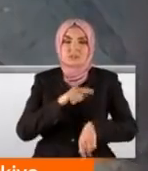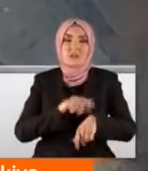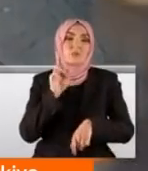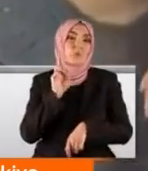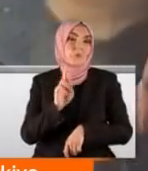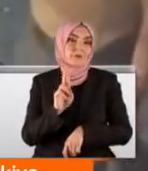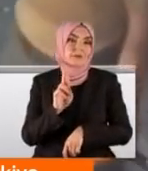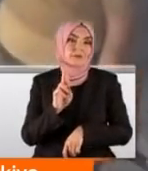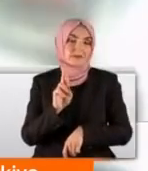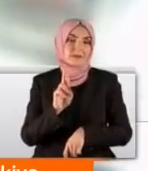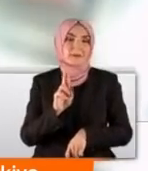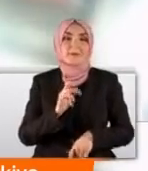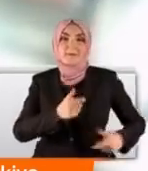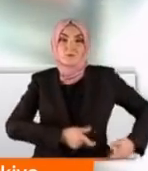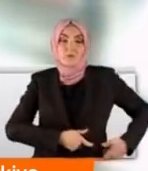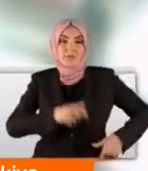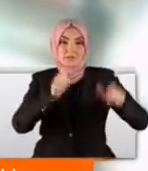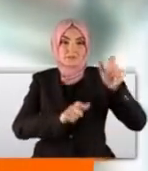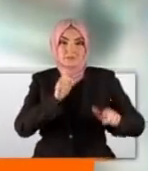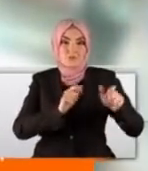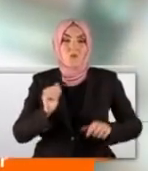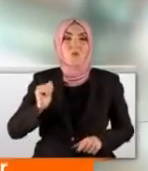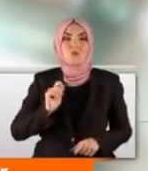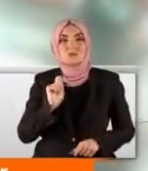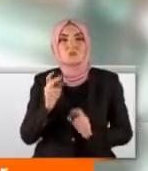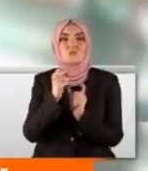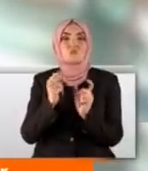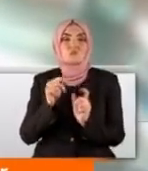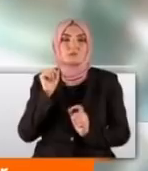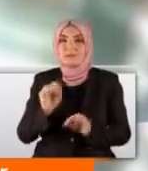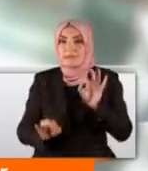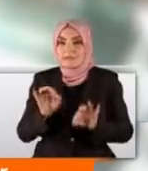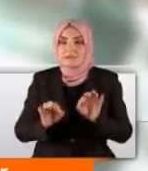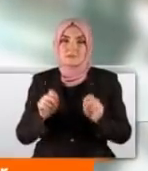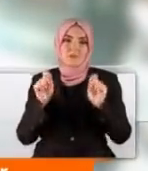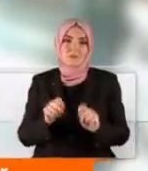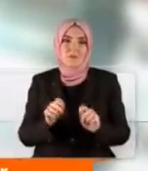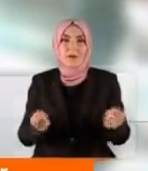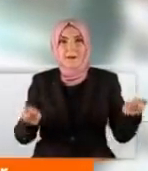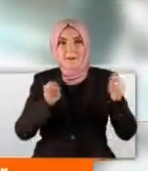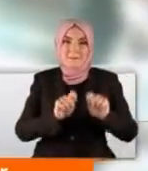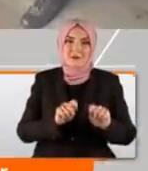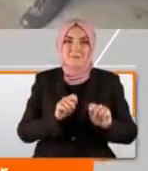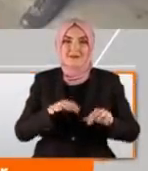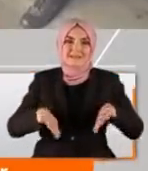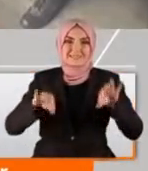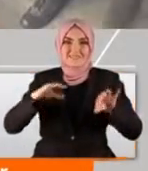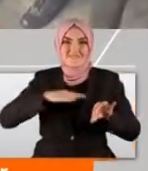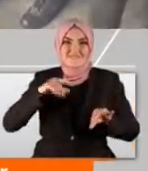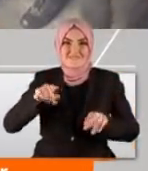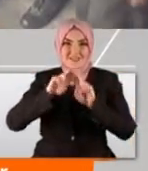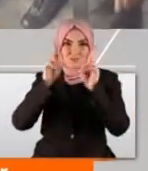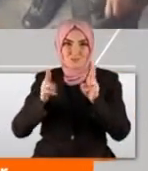gösteriyordu. Bekçiler Ordu Ünye'de denetimdeydi. Ekipler kapanış için hazırlık yapan işte bu büfeye yöneldi. Dediler ki bize,